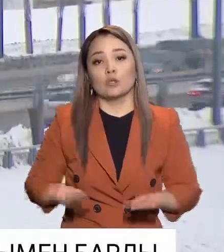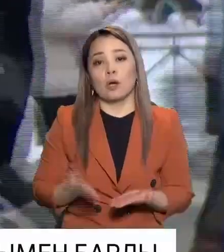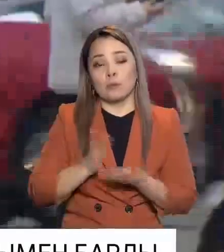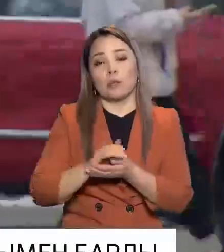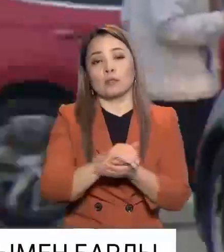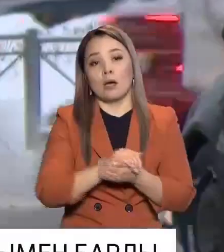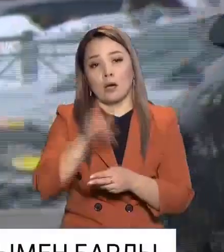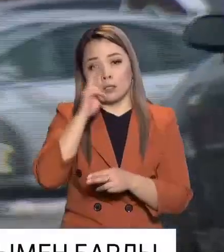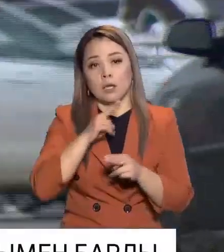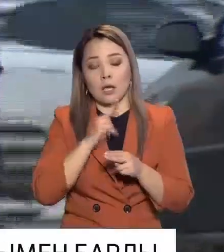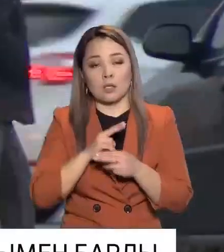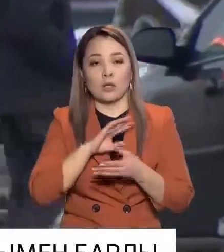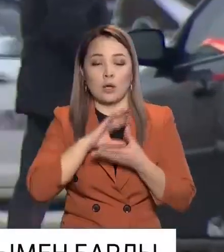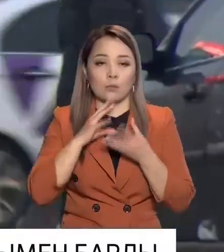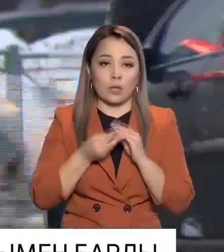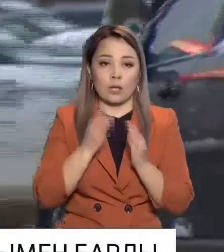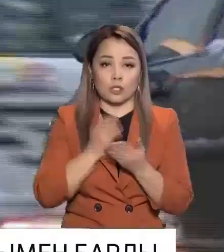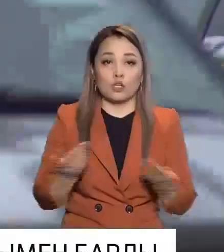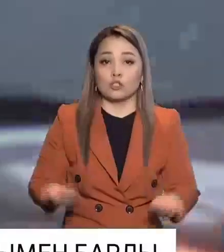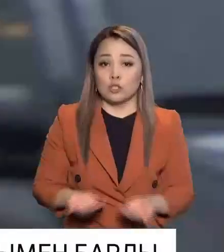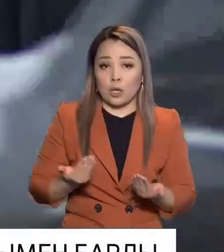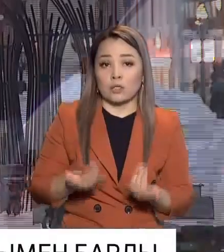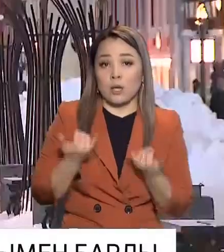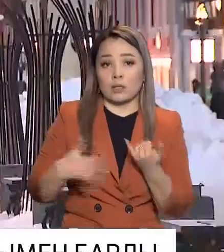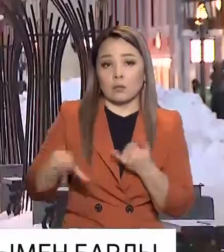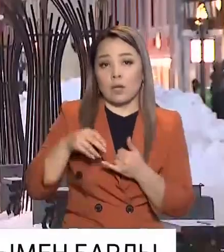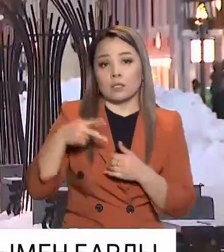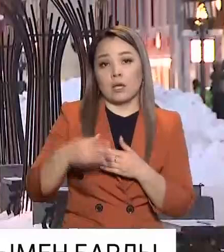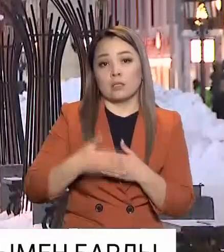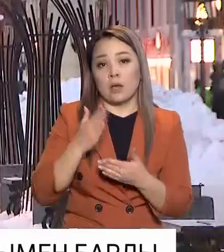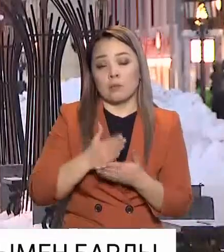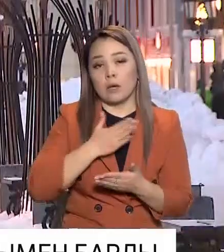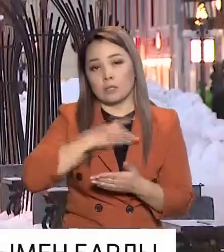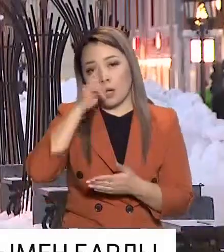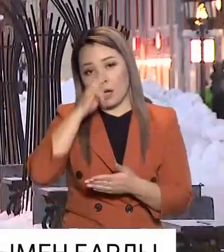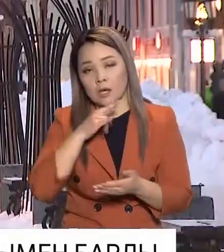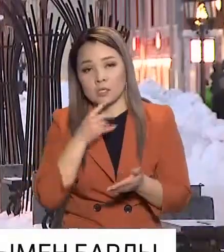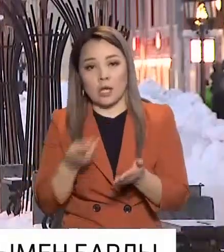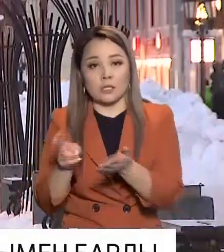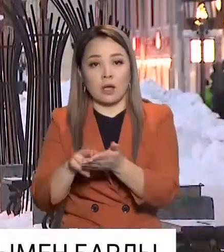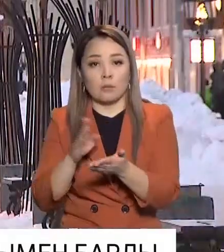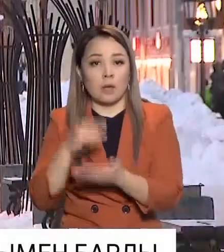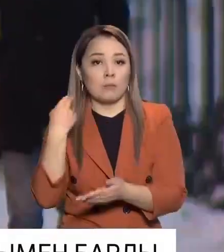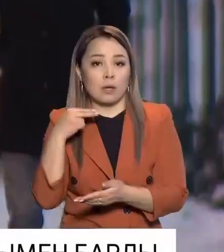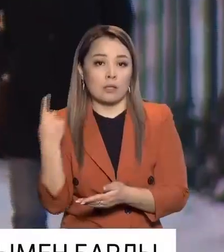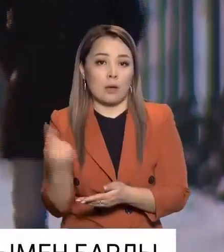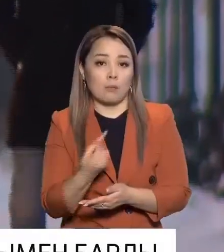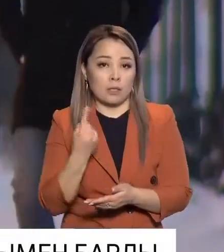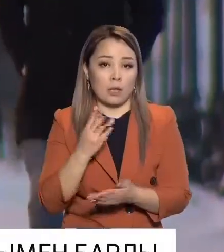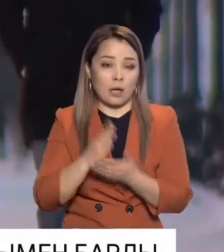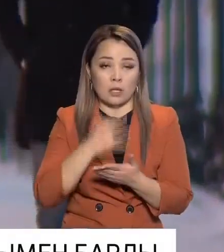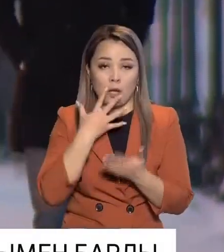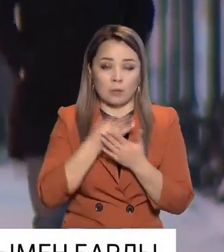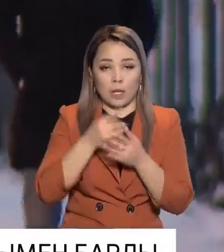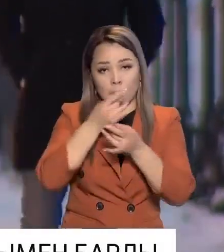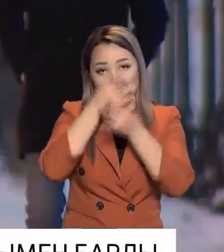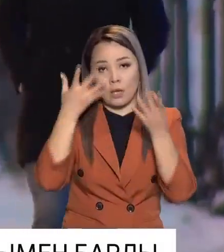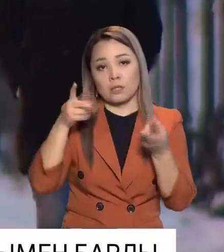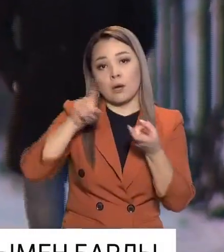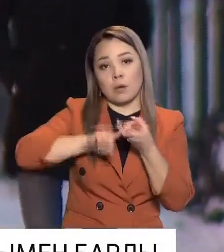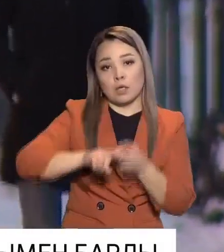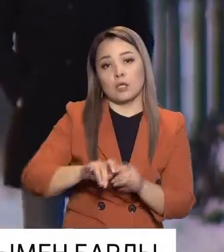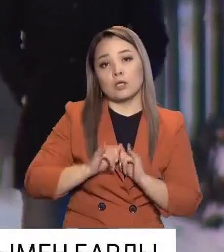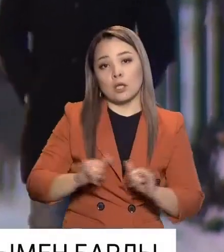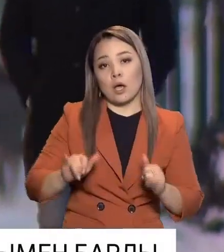тату тәтті тіршілік етіп отыр. Татарстанда да 2000-нан аса қандасымыз бар. Президент түбі бір елдер арасында мәдени байланысты